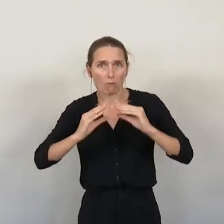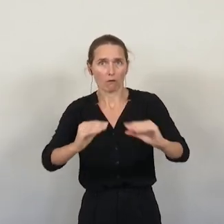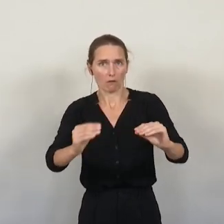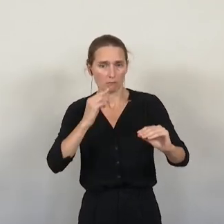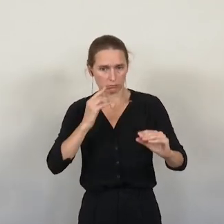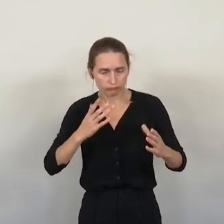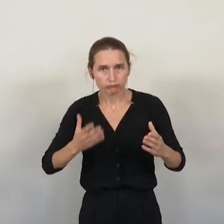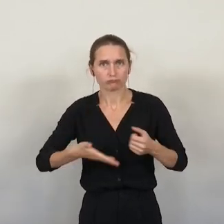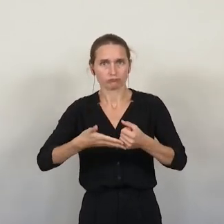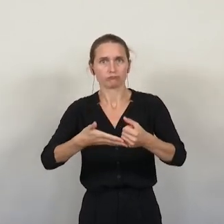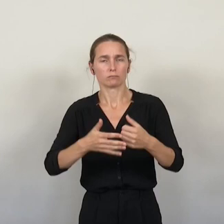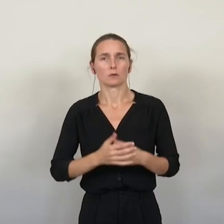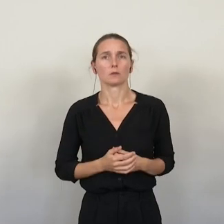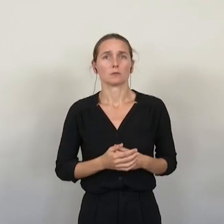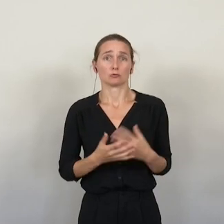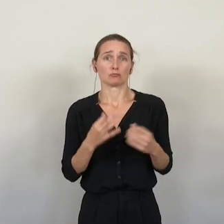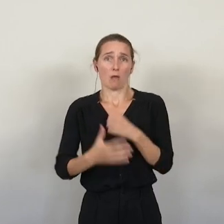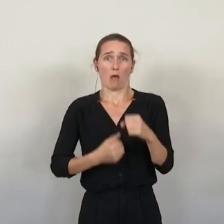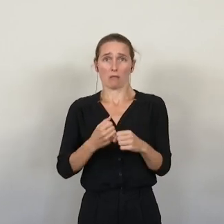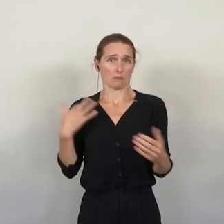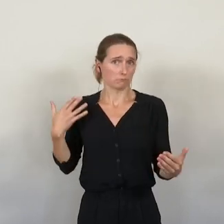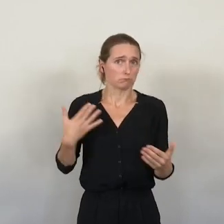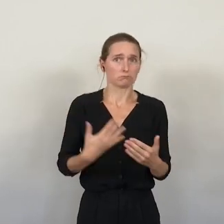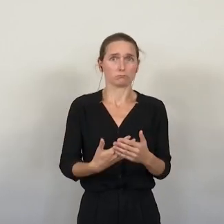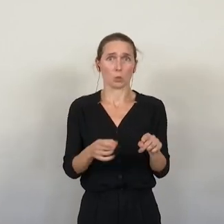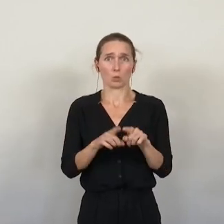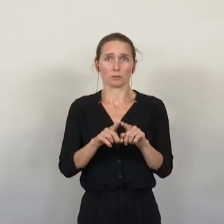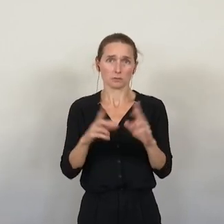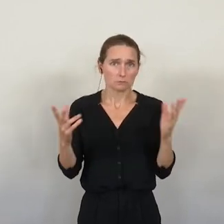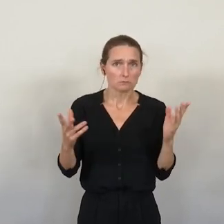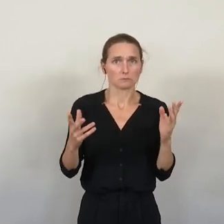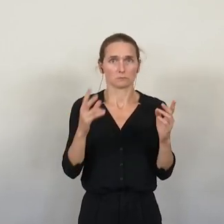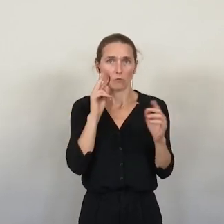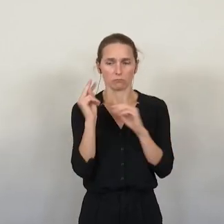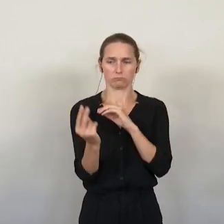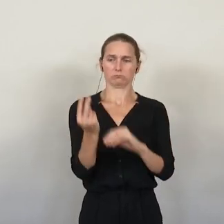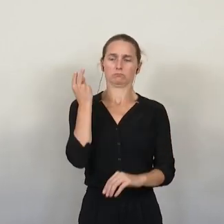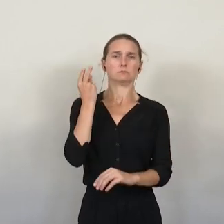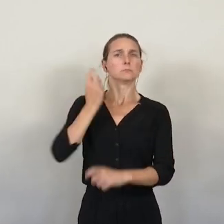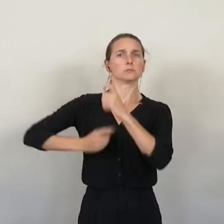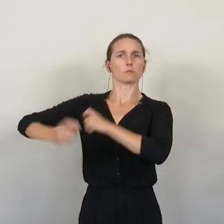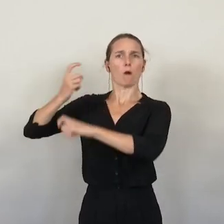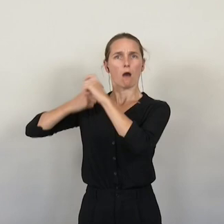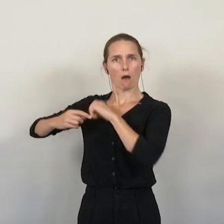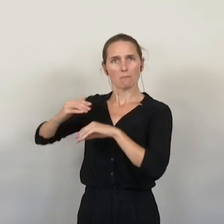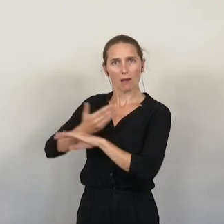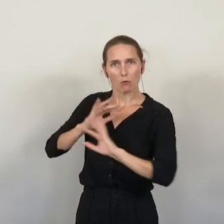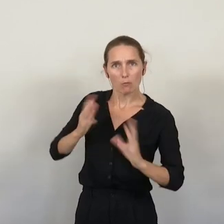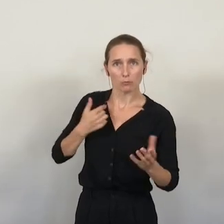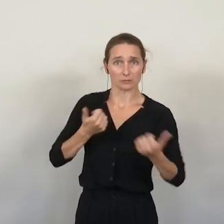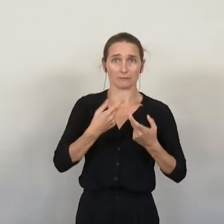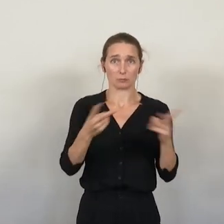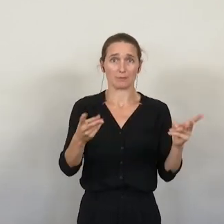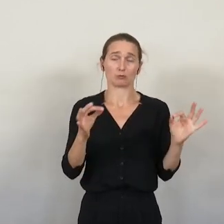où le service public est aussi réinterrogé à la lumière de l'histoire vous savez que nous célébrerons les 80 ans de la libération de Grenoble cette